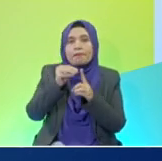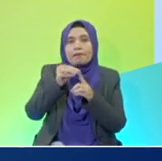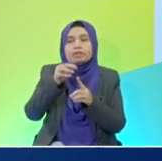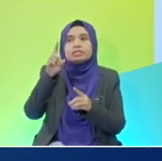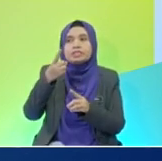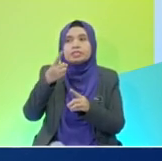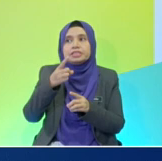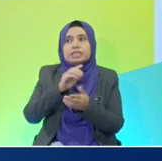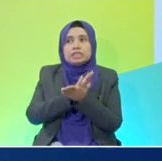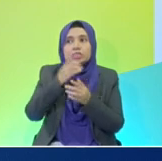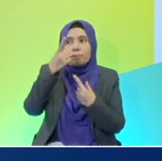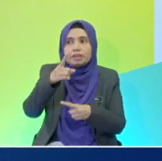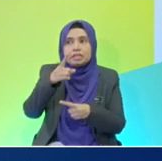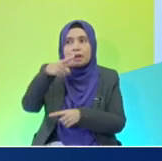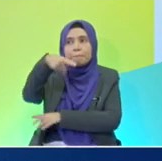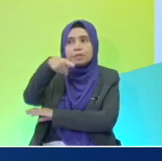adalah